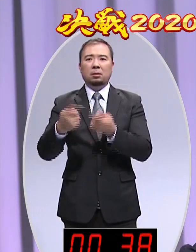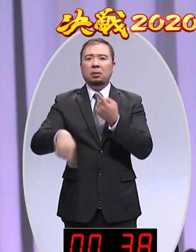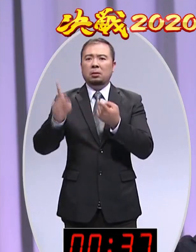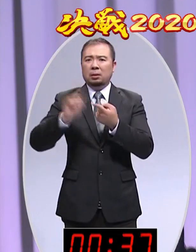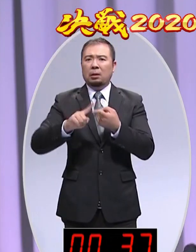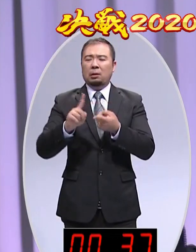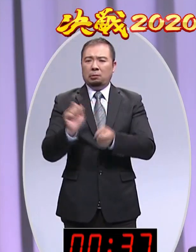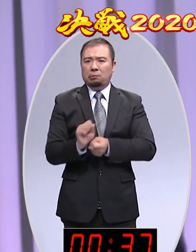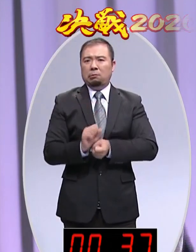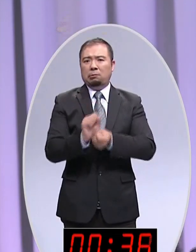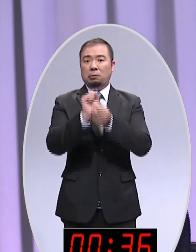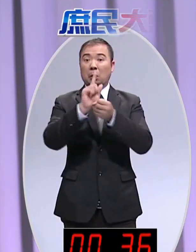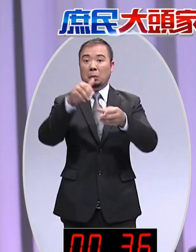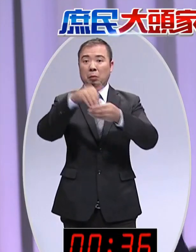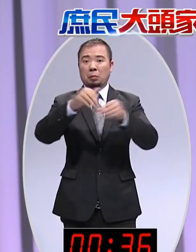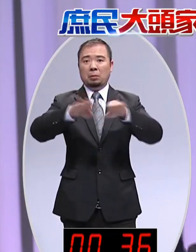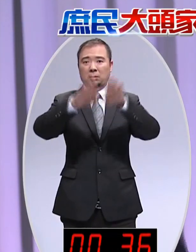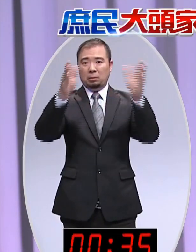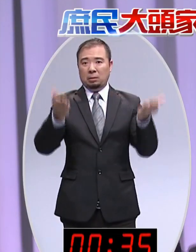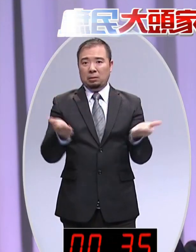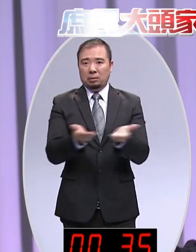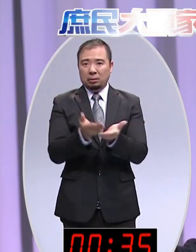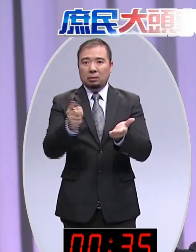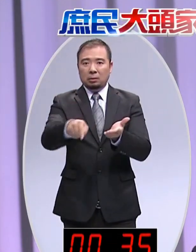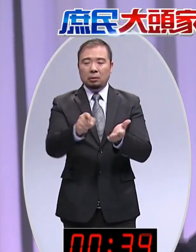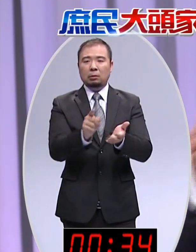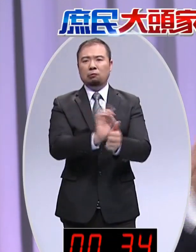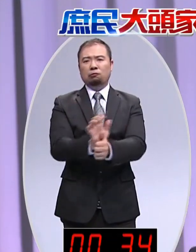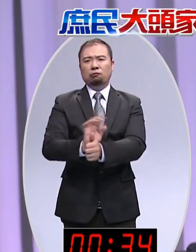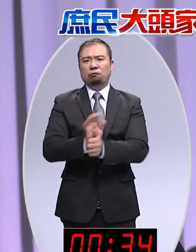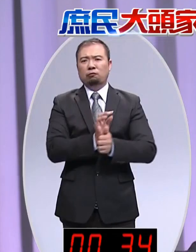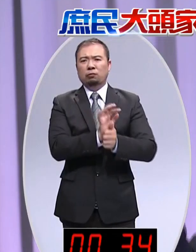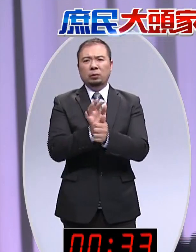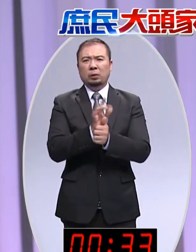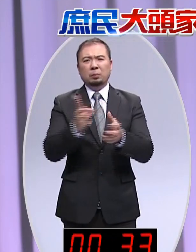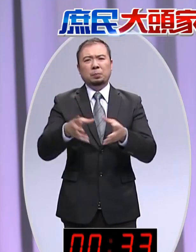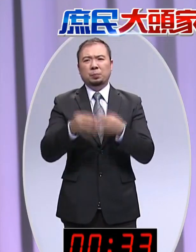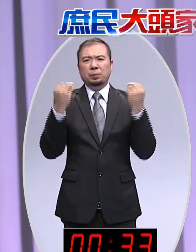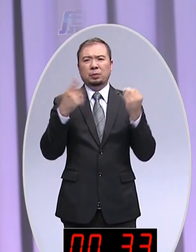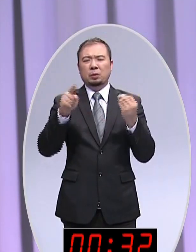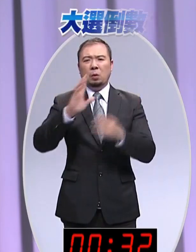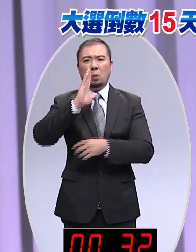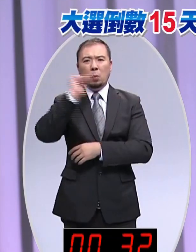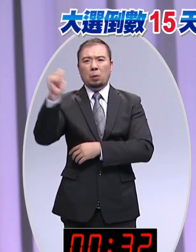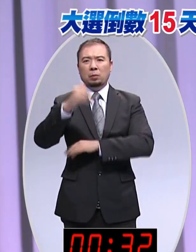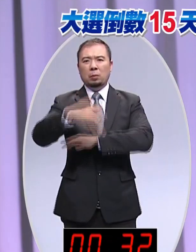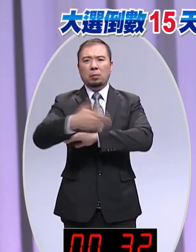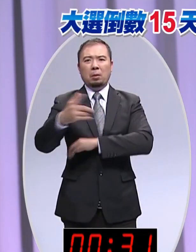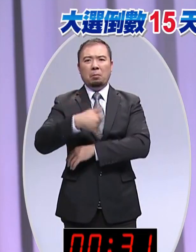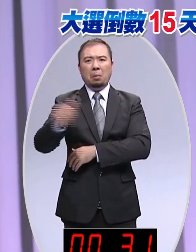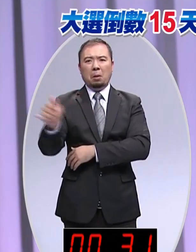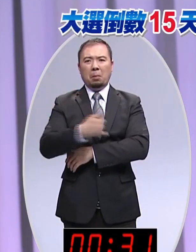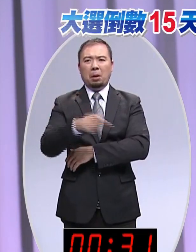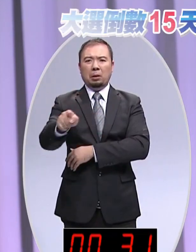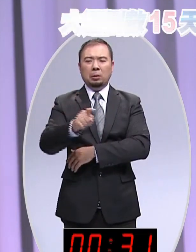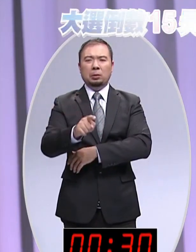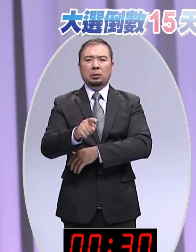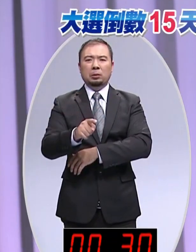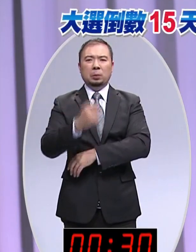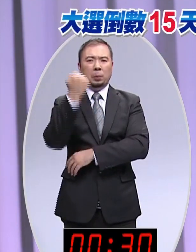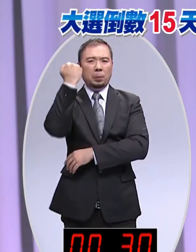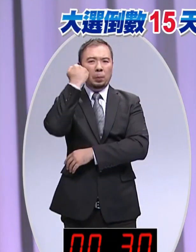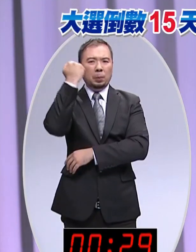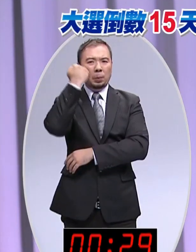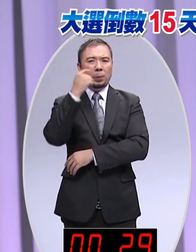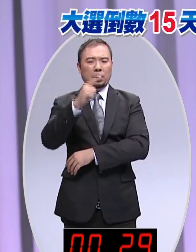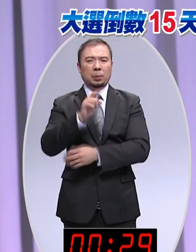就可以省掉他们很多的这些来回跑的旅费啊，这对他们来说就